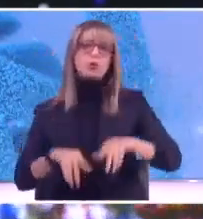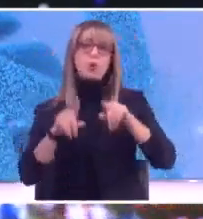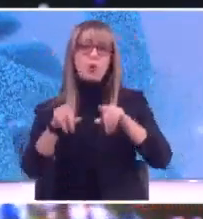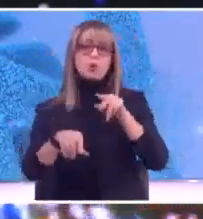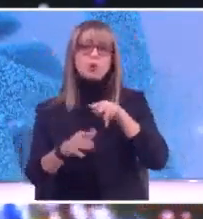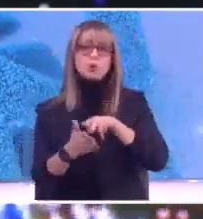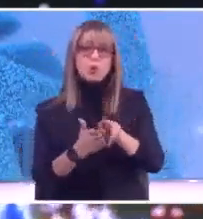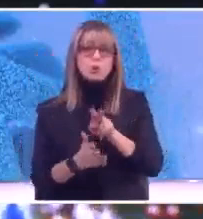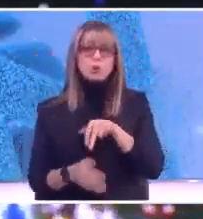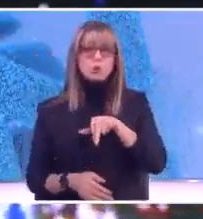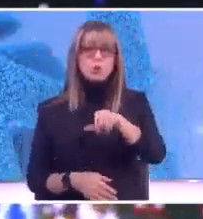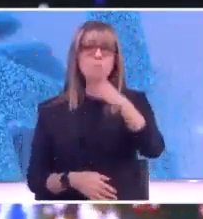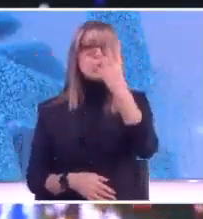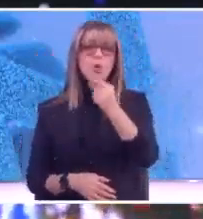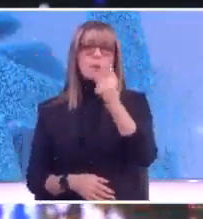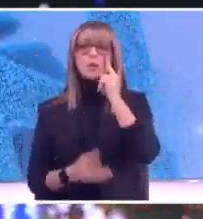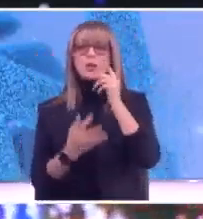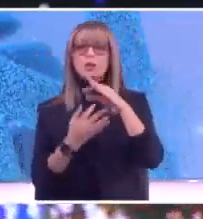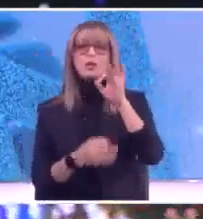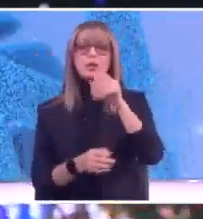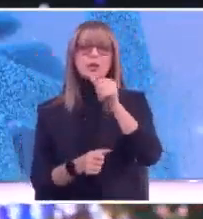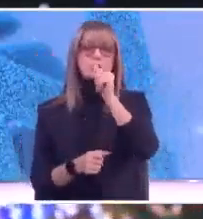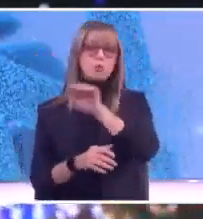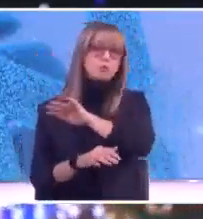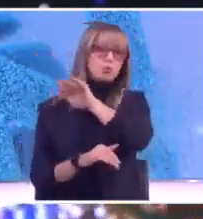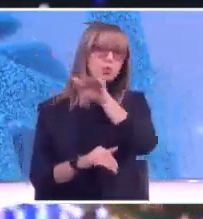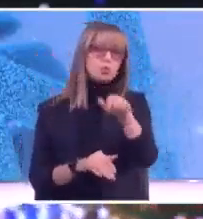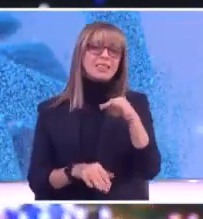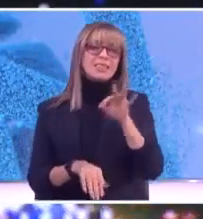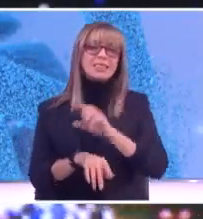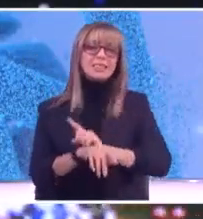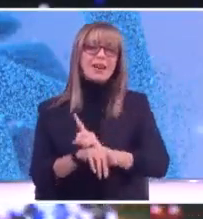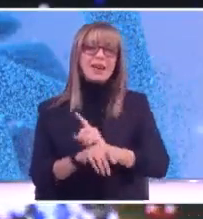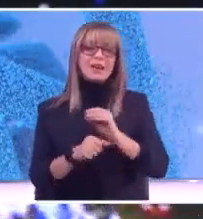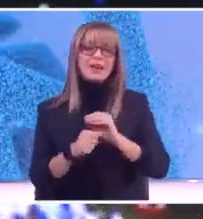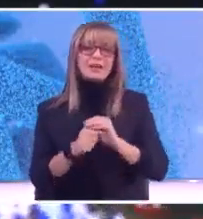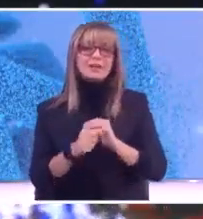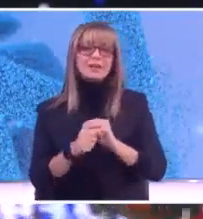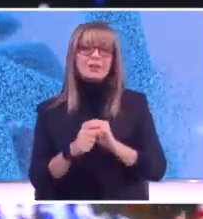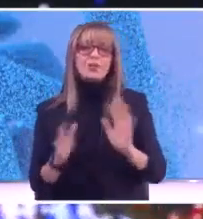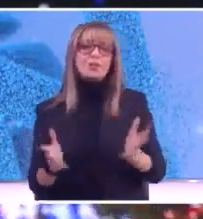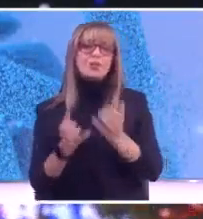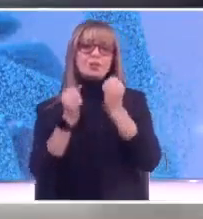sırada yolda yürümekte olan bir kişi dereye düşmekten saniyelerle kurtuldu.